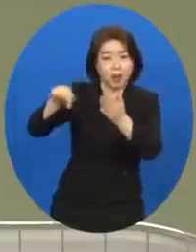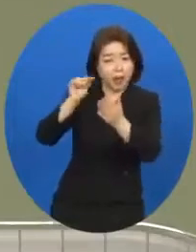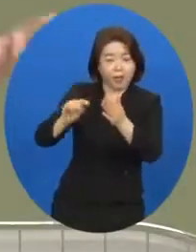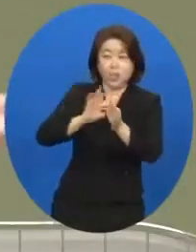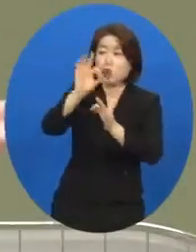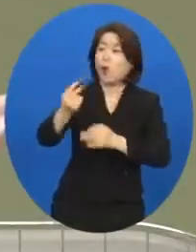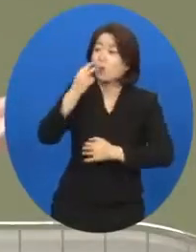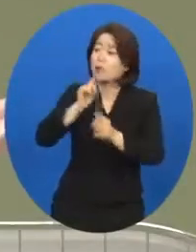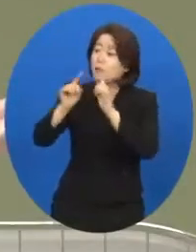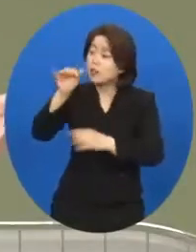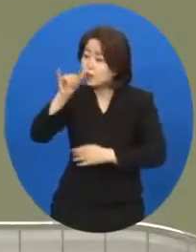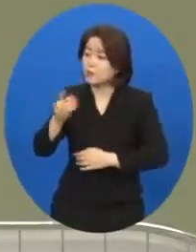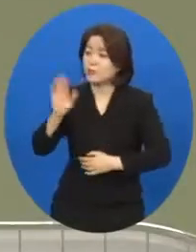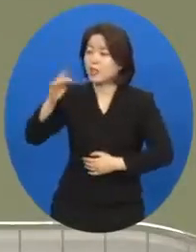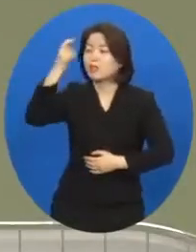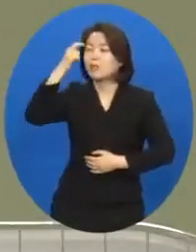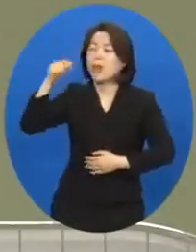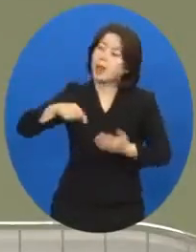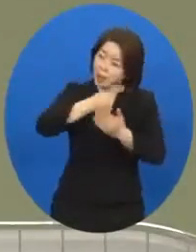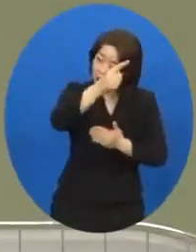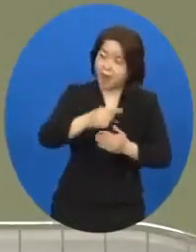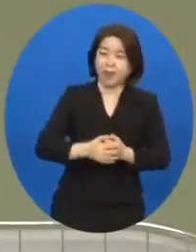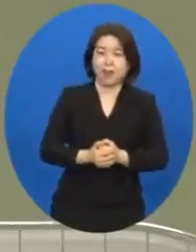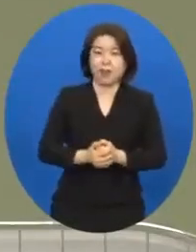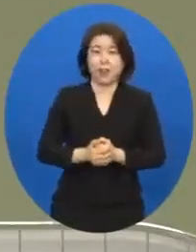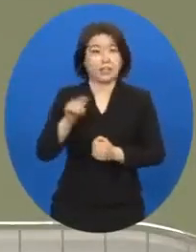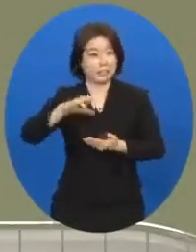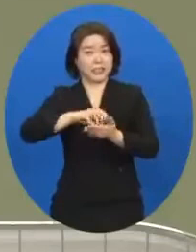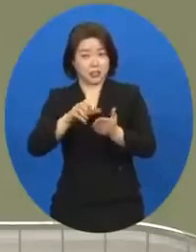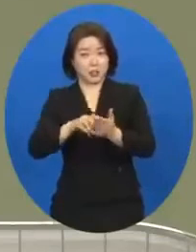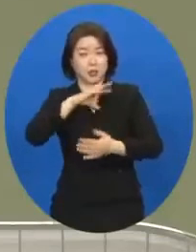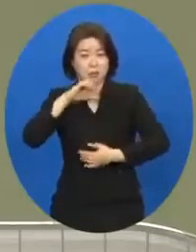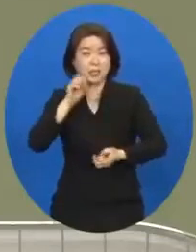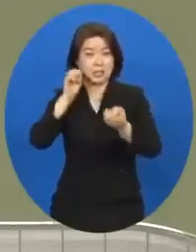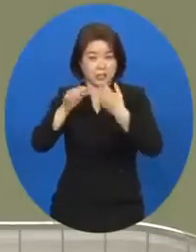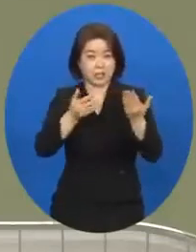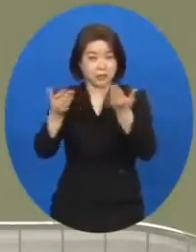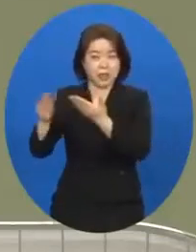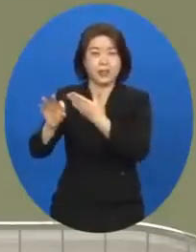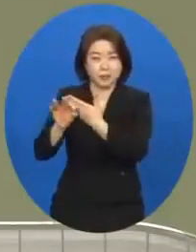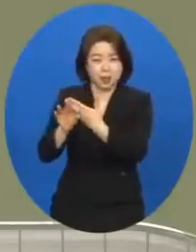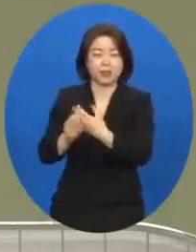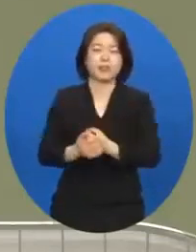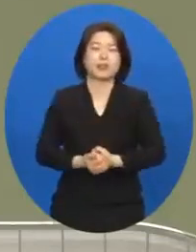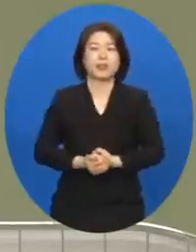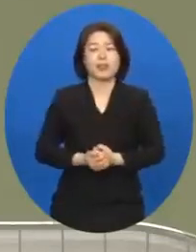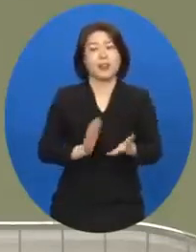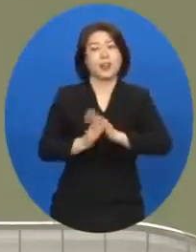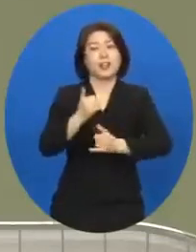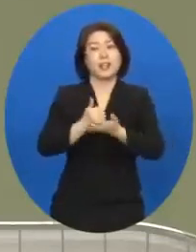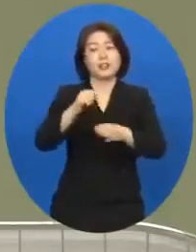있는데 우리가 누구에게로 가겠습니까? 자, 이 정도쯤 베드로가 대답을 했다면 예수님께서 좀